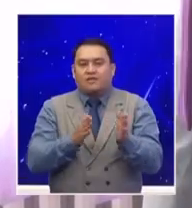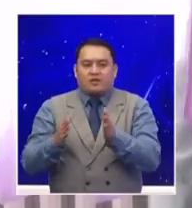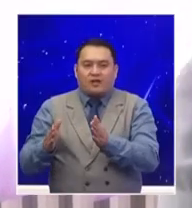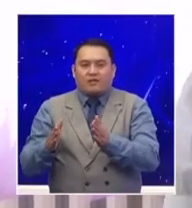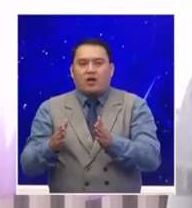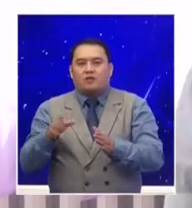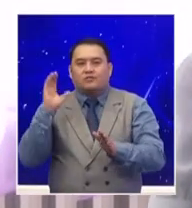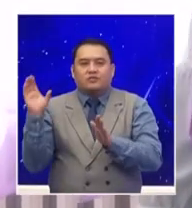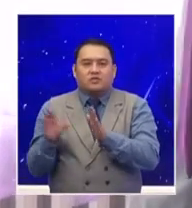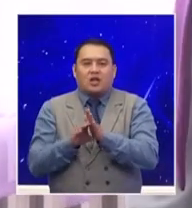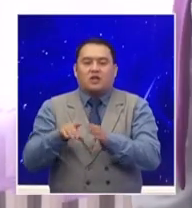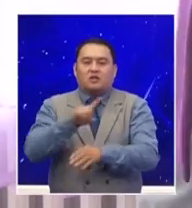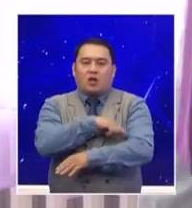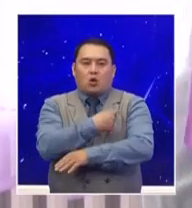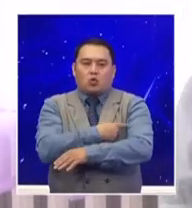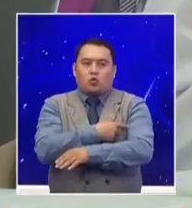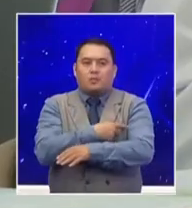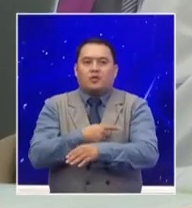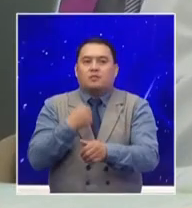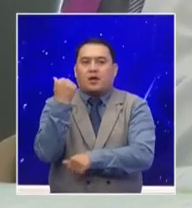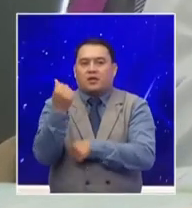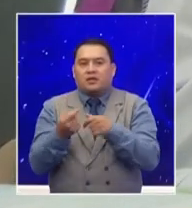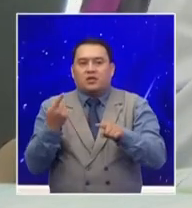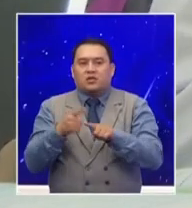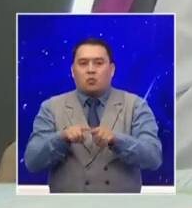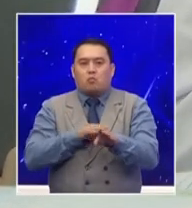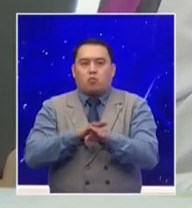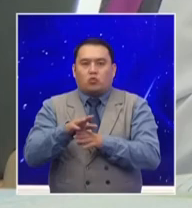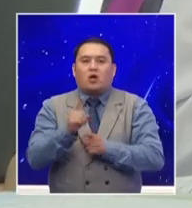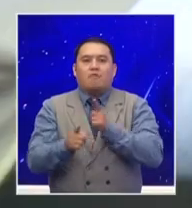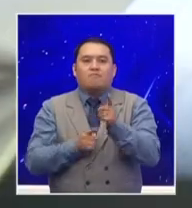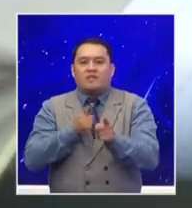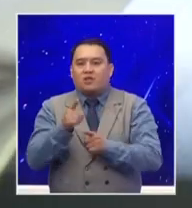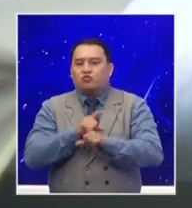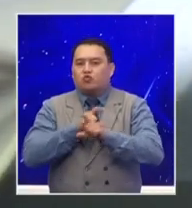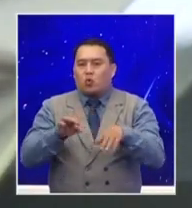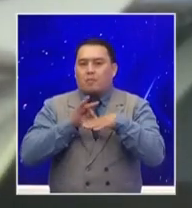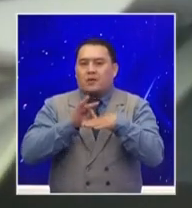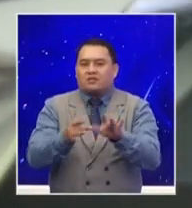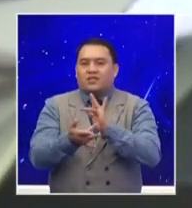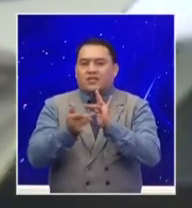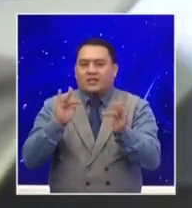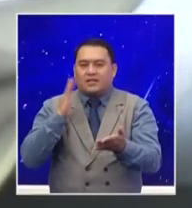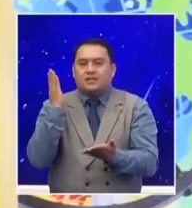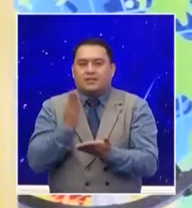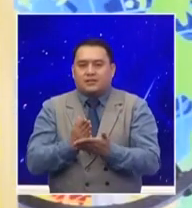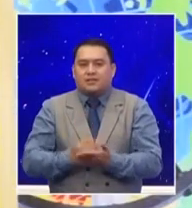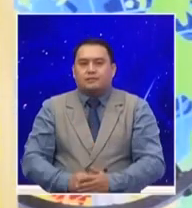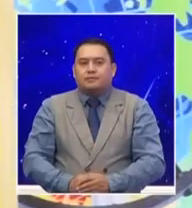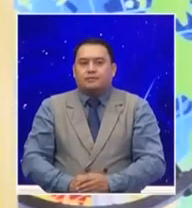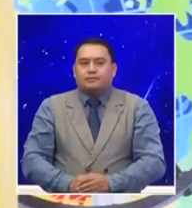с соблюдением всех санитарных норм. Материально-техническая база полностью обновлена. В школу протянули интернет.